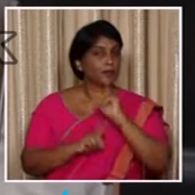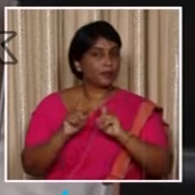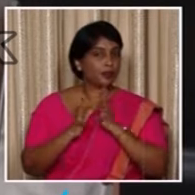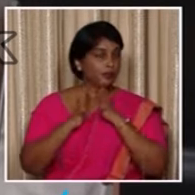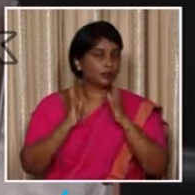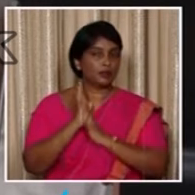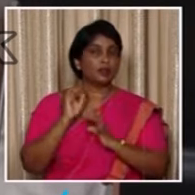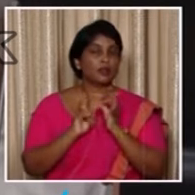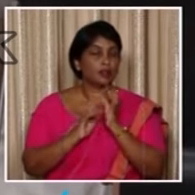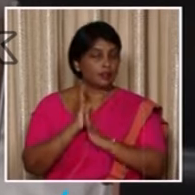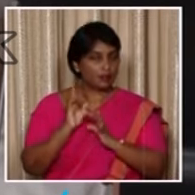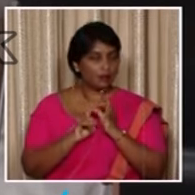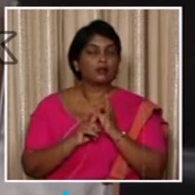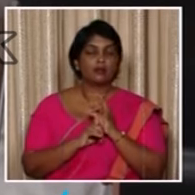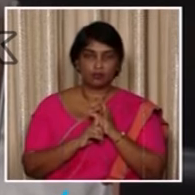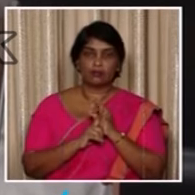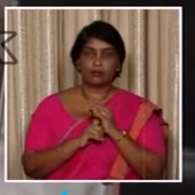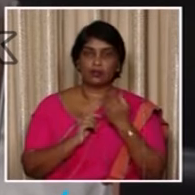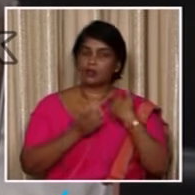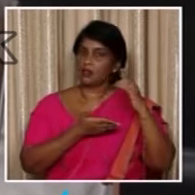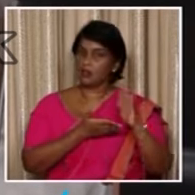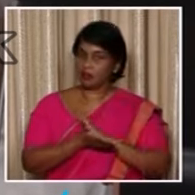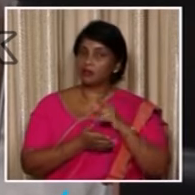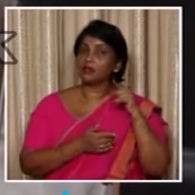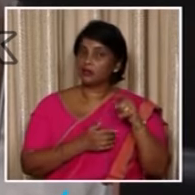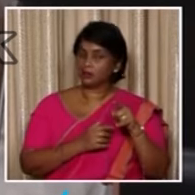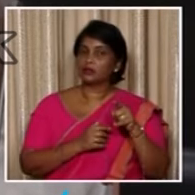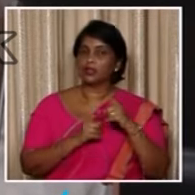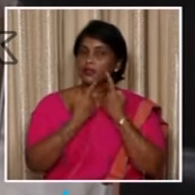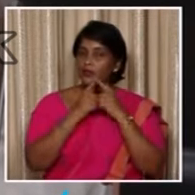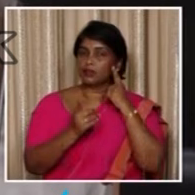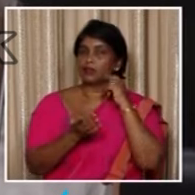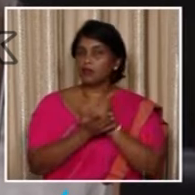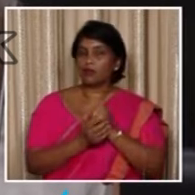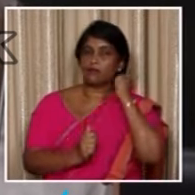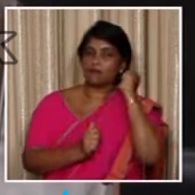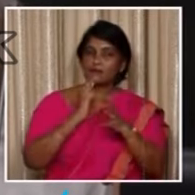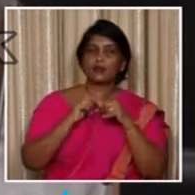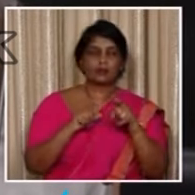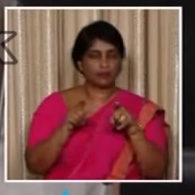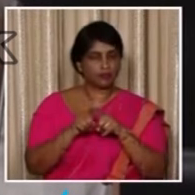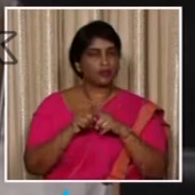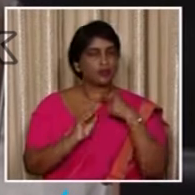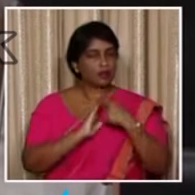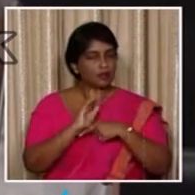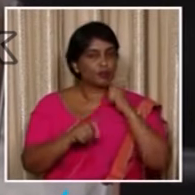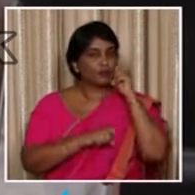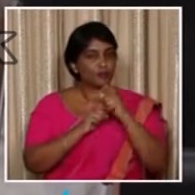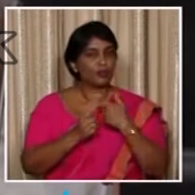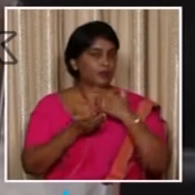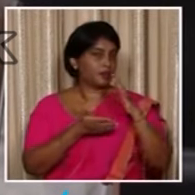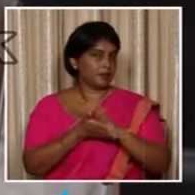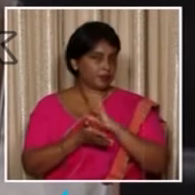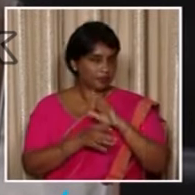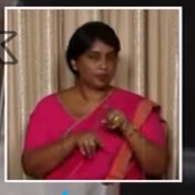බහුතර මන්ත්‍රීතුමන්ලා මට සහාය දුන්නා. ඒ අයටත් විවිධ අපහාස උපහාස කරා. ඒ වගේම රටේ ජනතාව මට සහාය